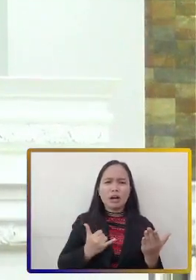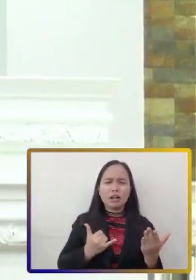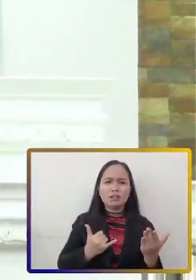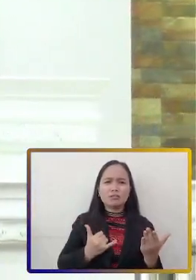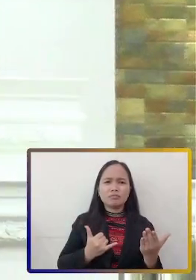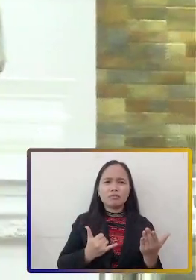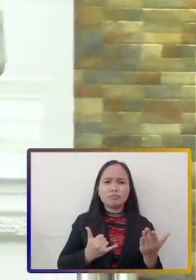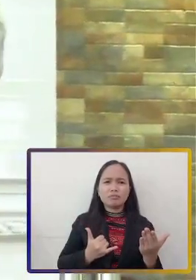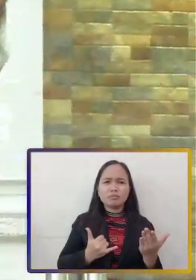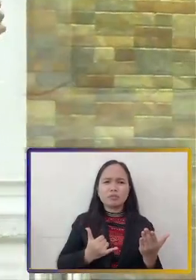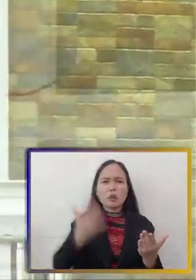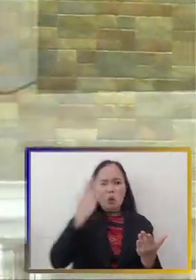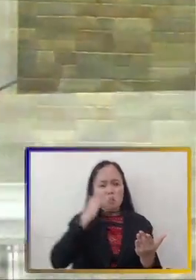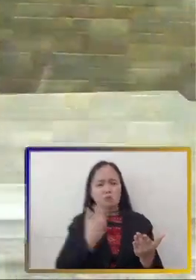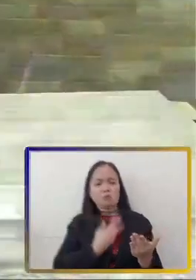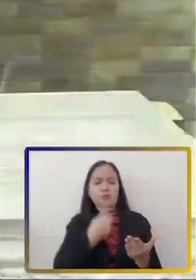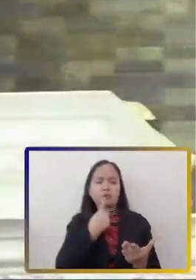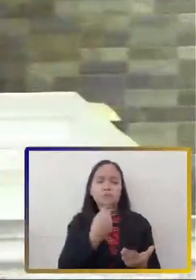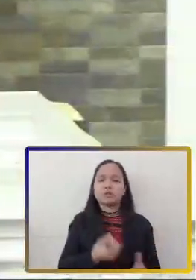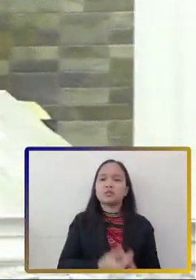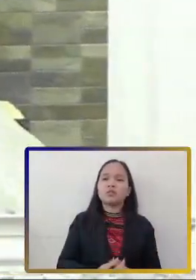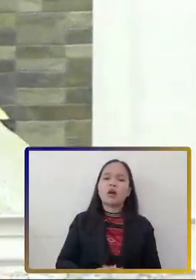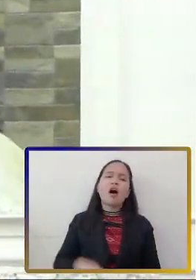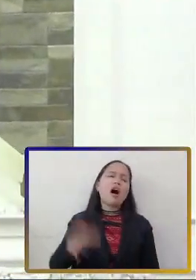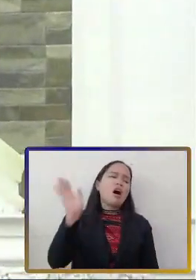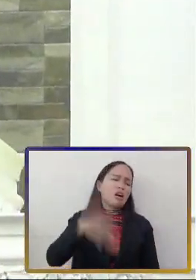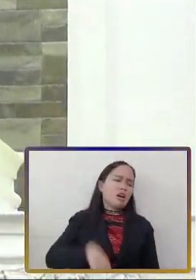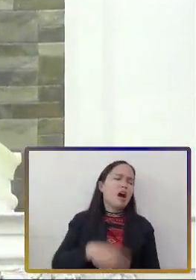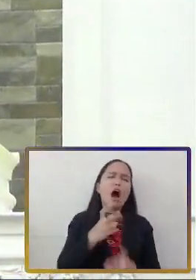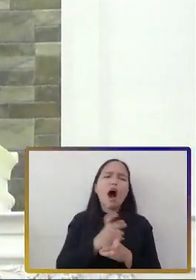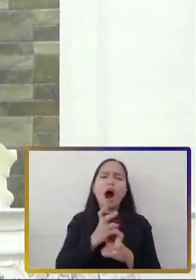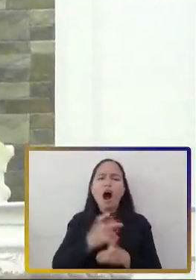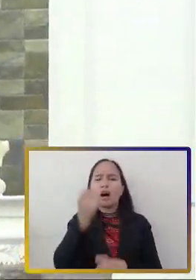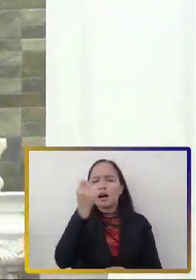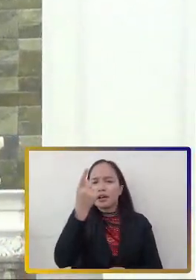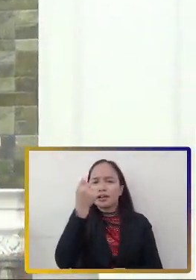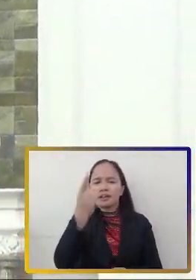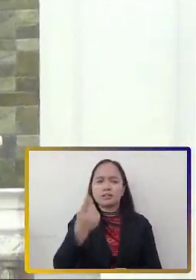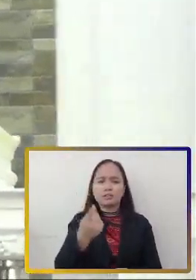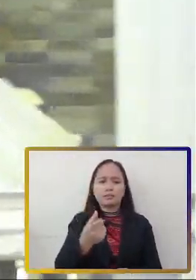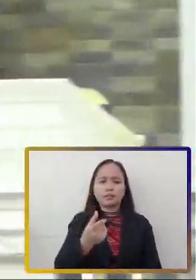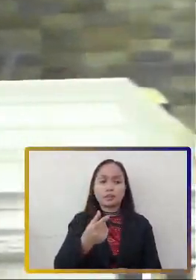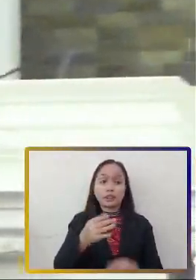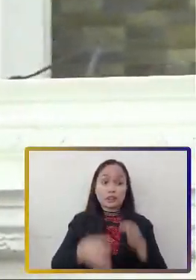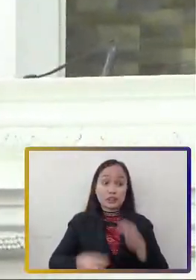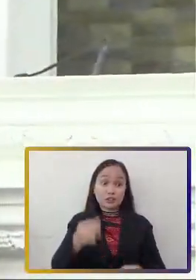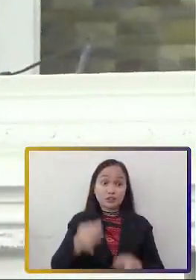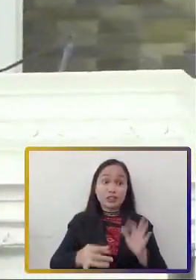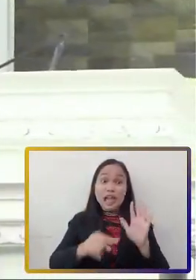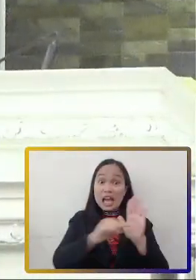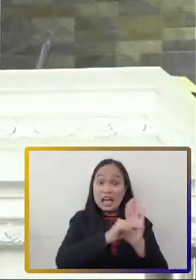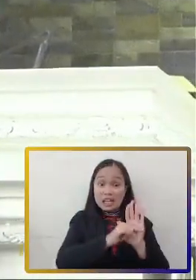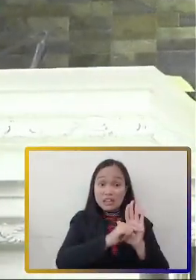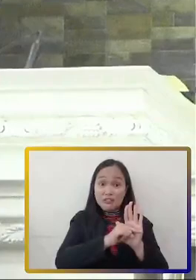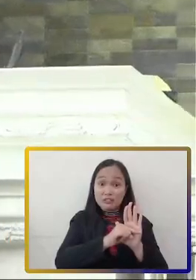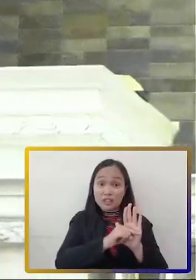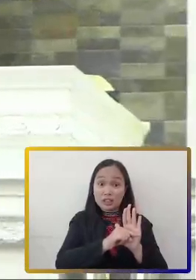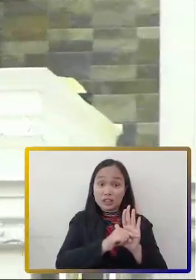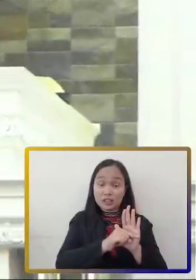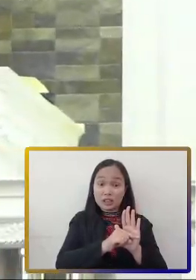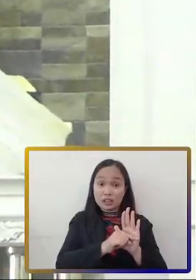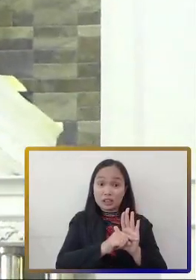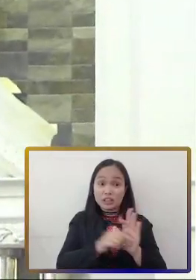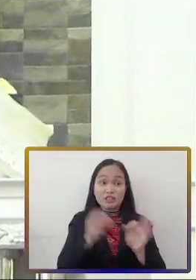At sasabihin natin, napakahirap unawain. Kung negative, kung hindi tama, madaling